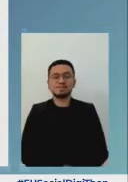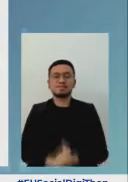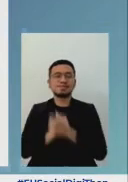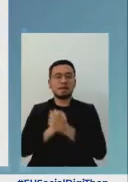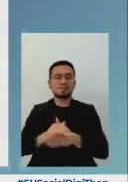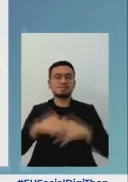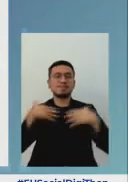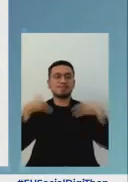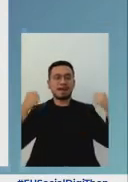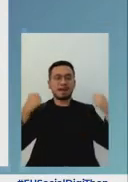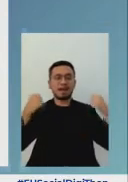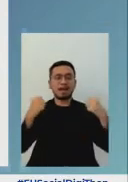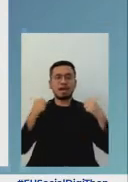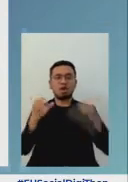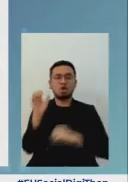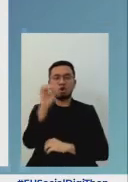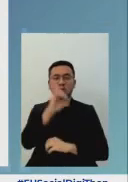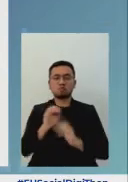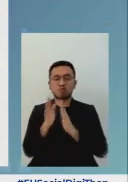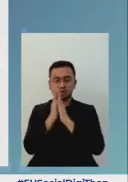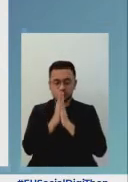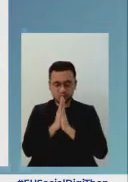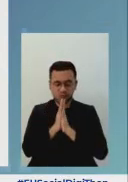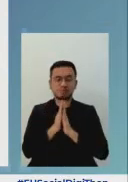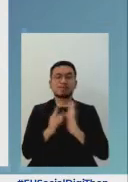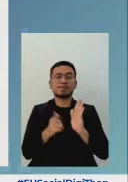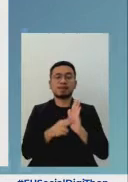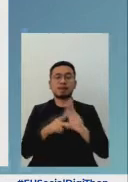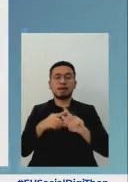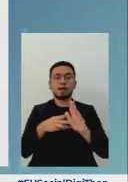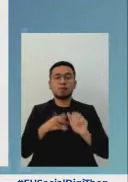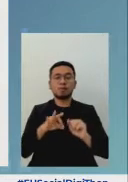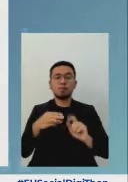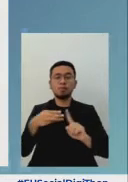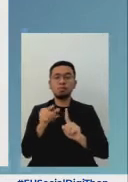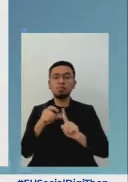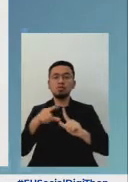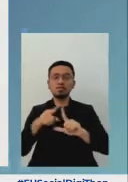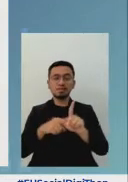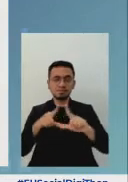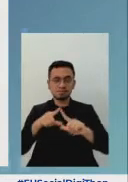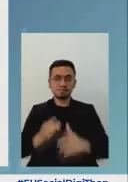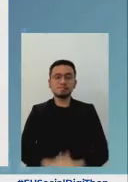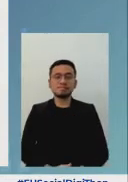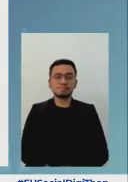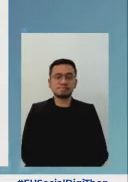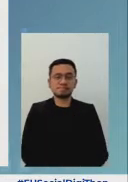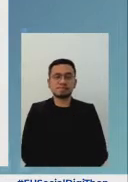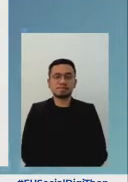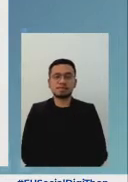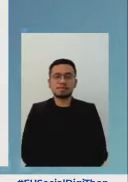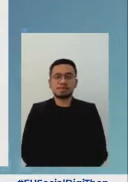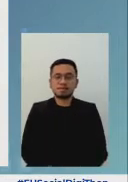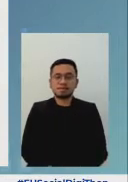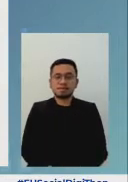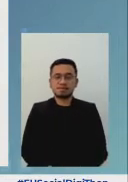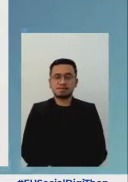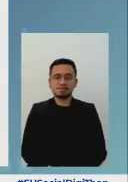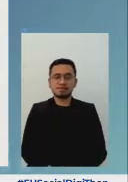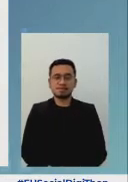Swastiastu, Namo Buddhaya, salam kebajikan. Saya senang sekali hari ini bisa barengan kenalan